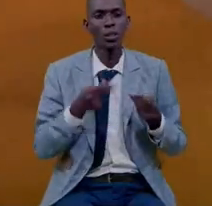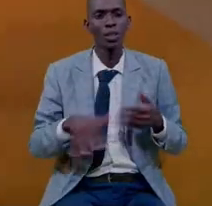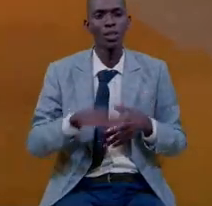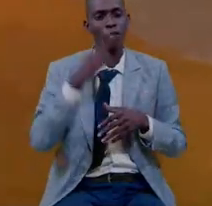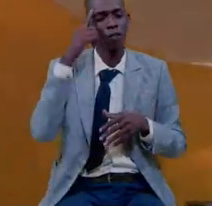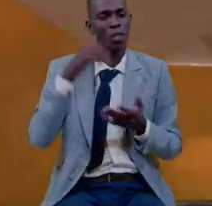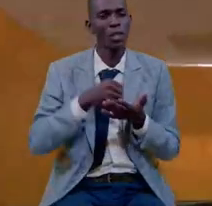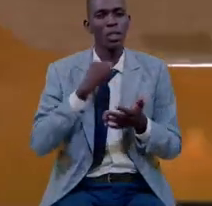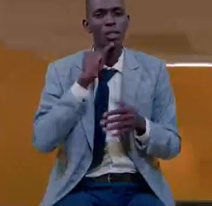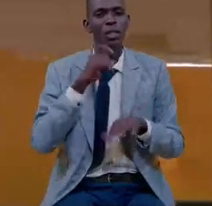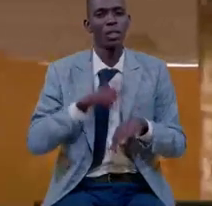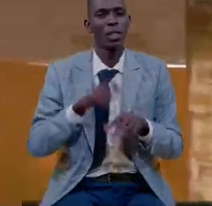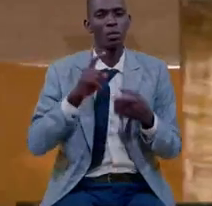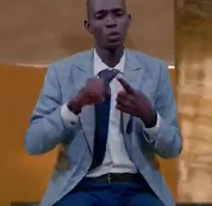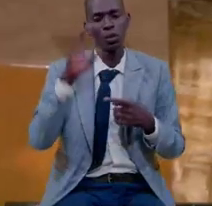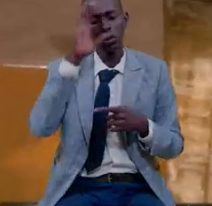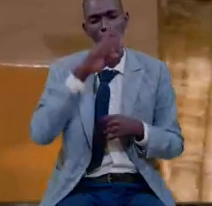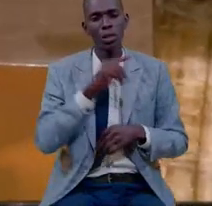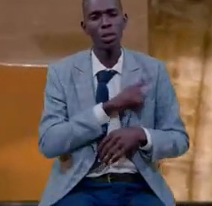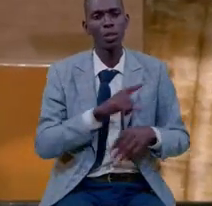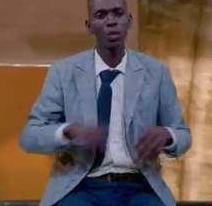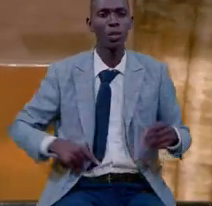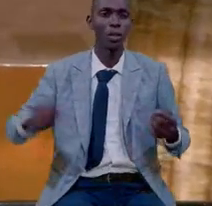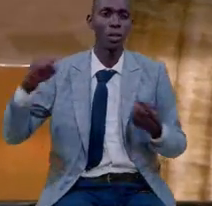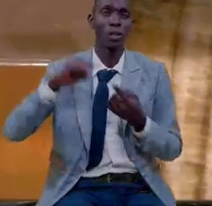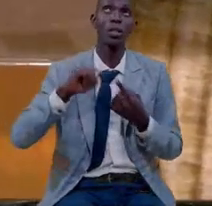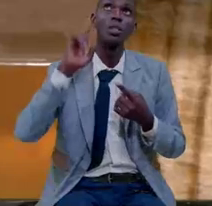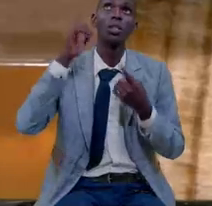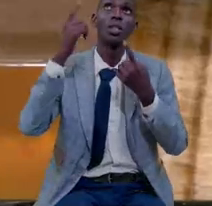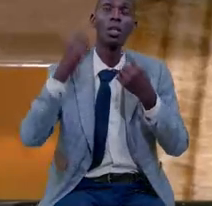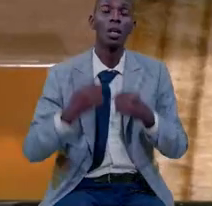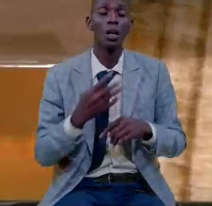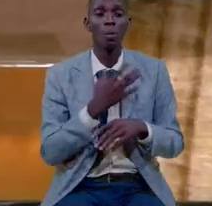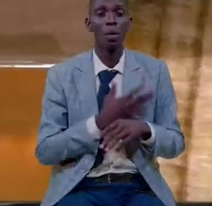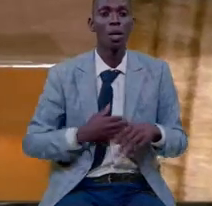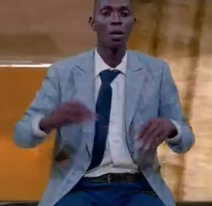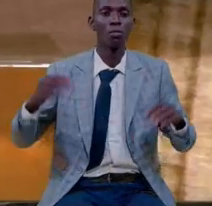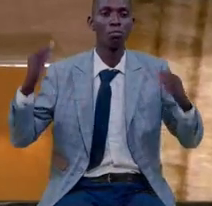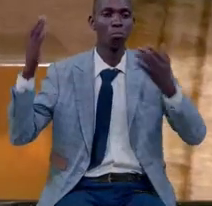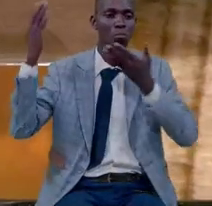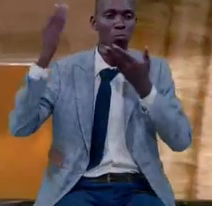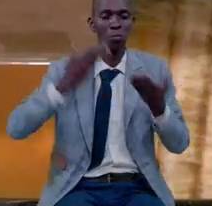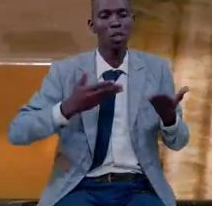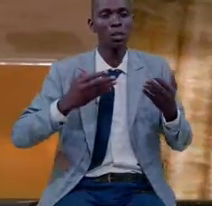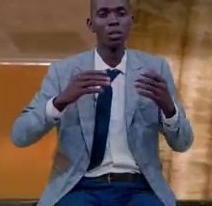de chercher l'Éternel jusqu'à ce qu'il vienne et répande pour vous